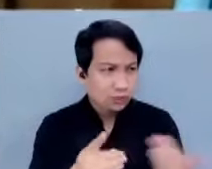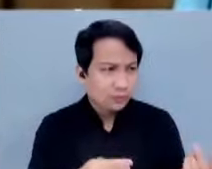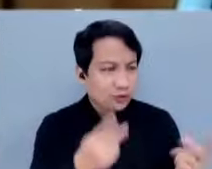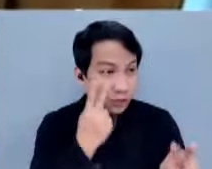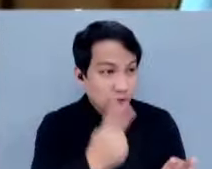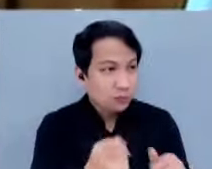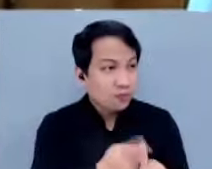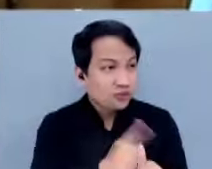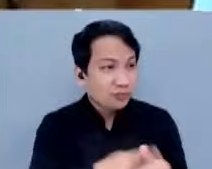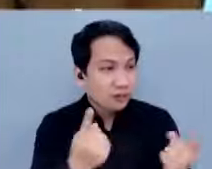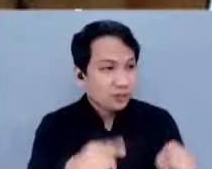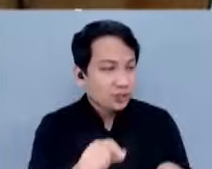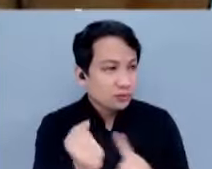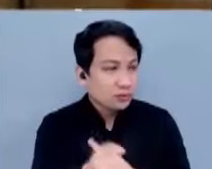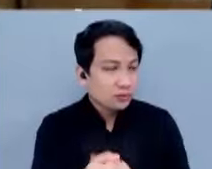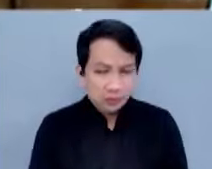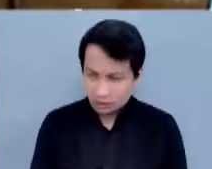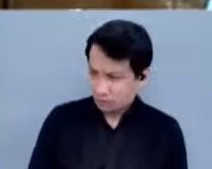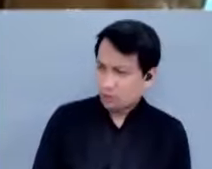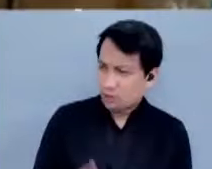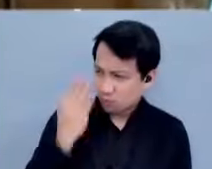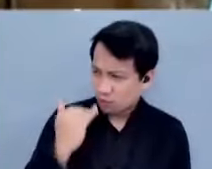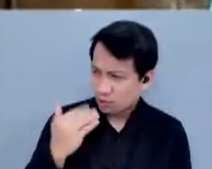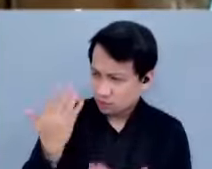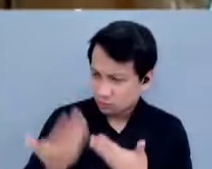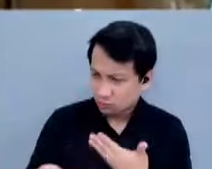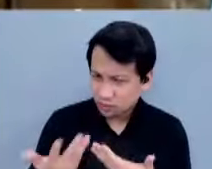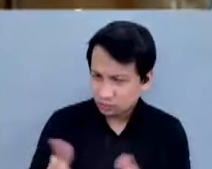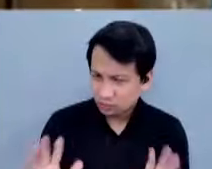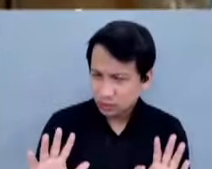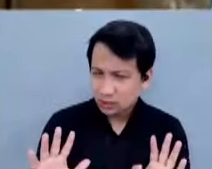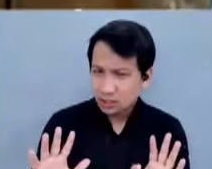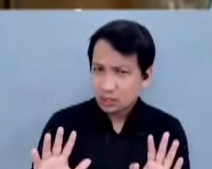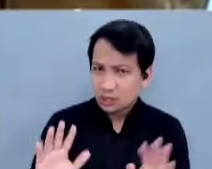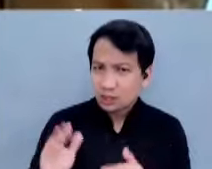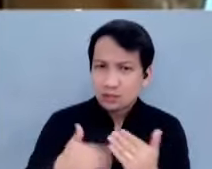Nag-process na tayo eh. Days after, tuloy pa rin.